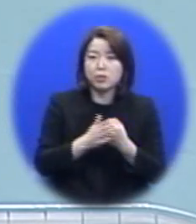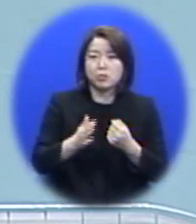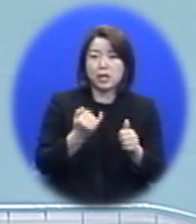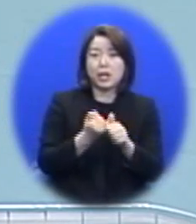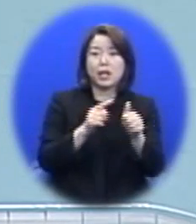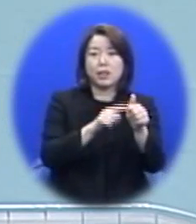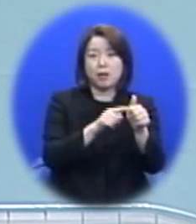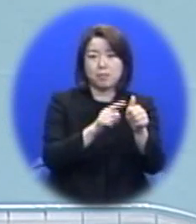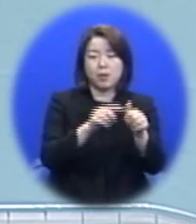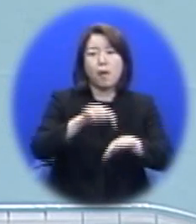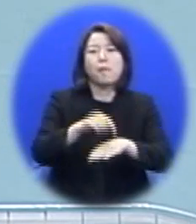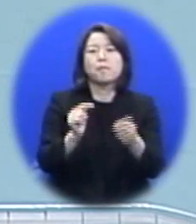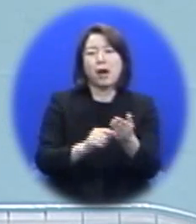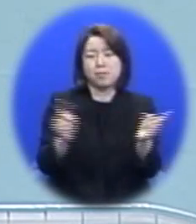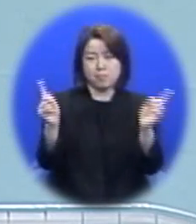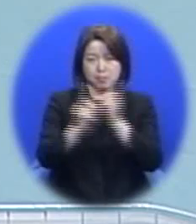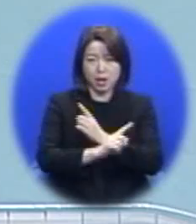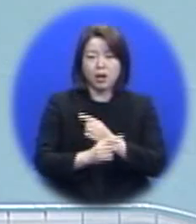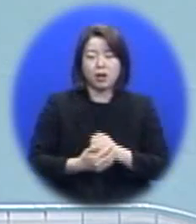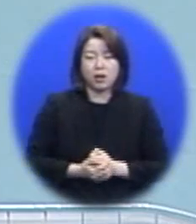돌아섰어요.